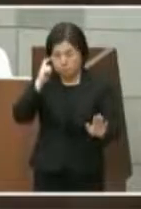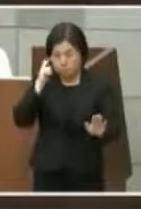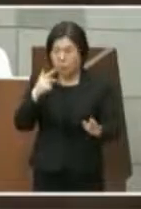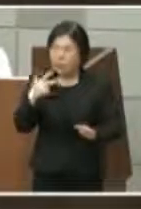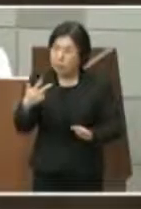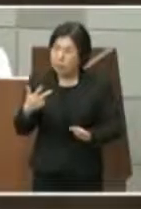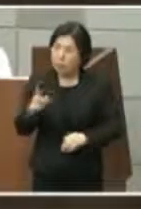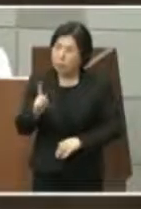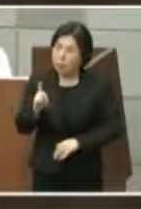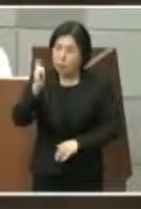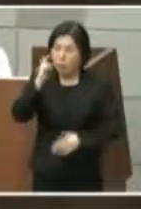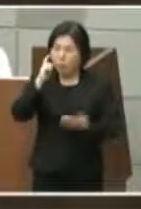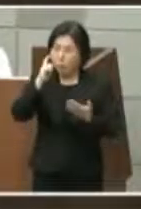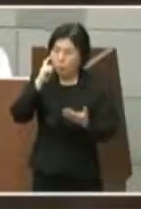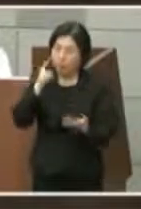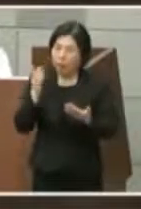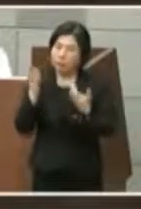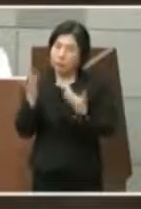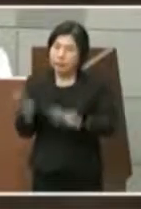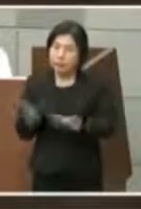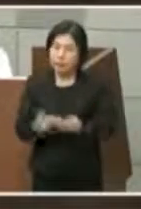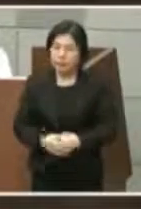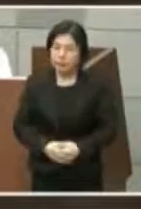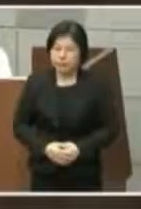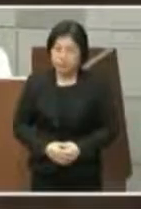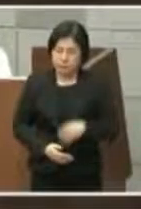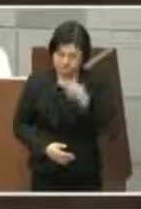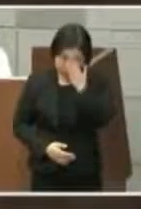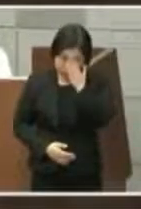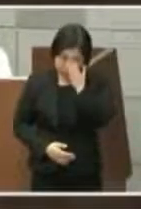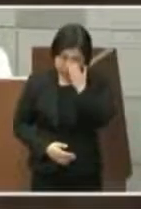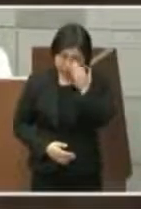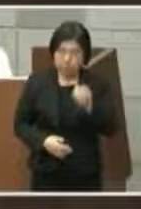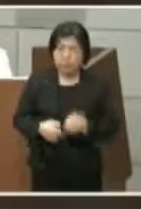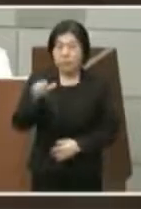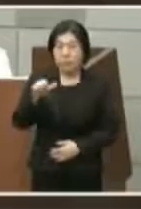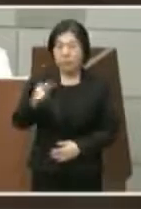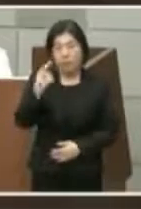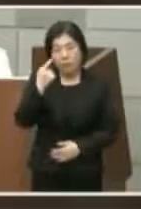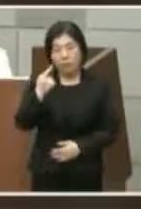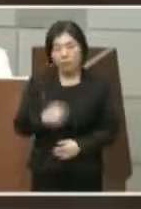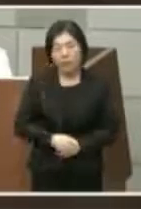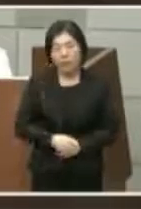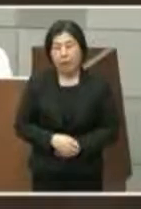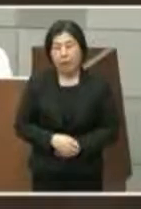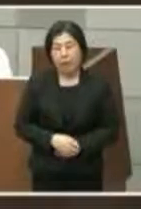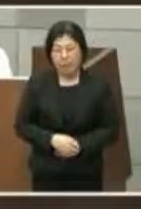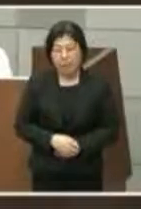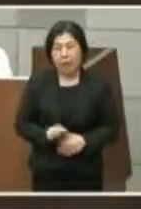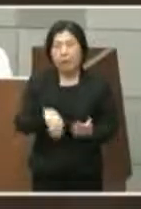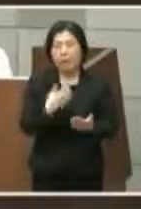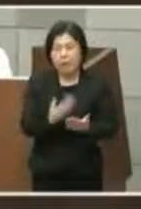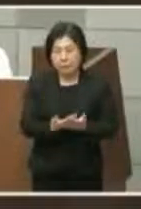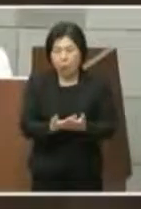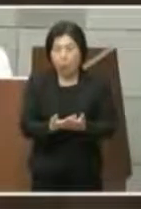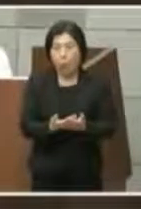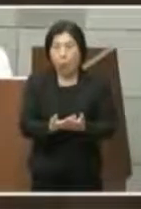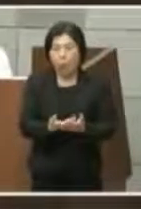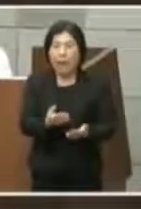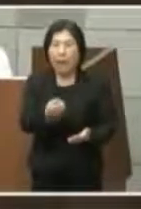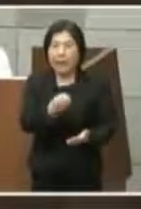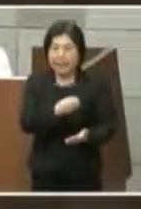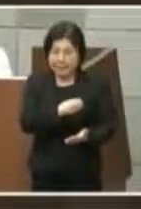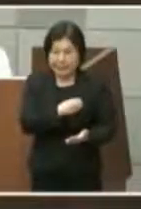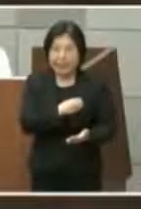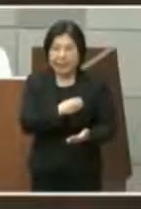にお考えでしょうか、見解を問います。5点目は、徴税理員の職務・職責についてであ